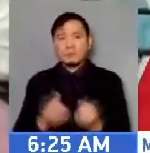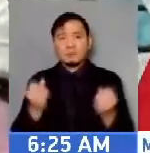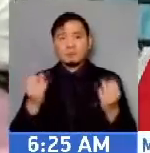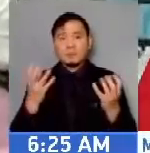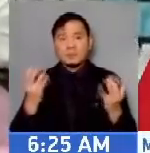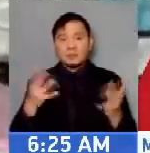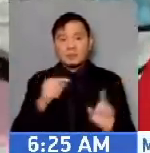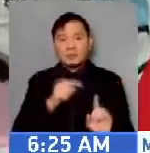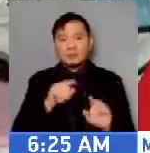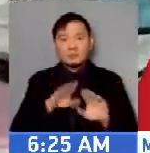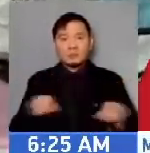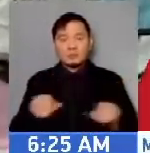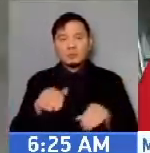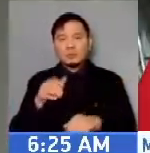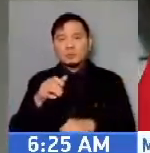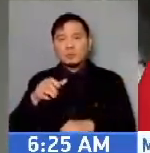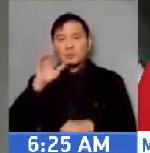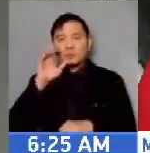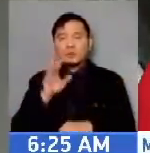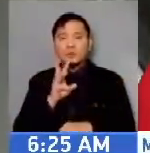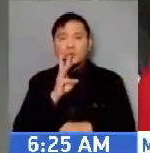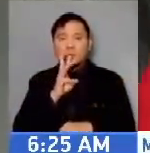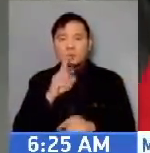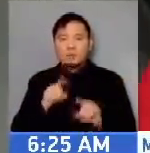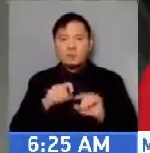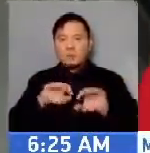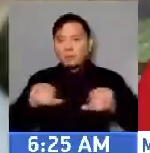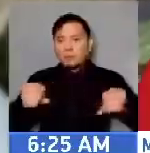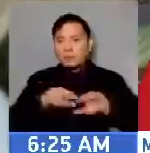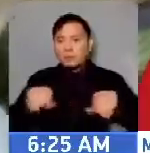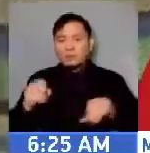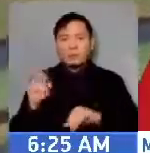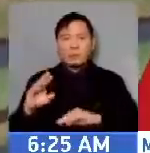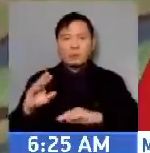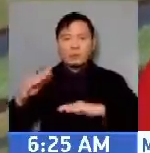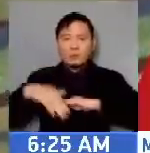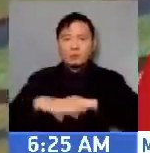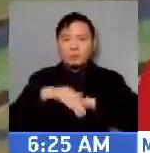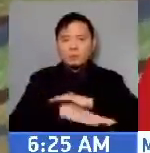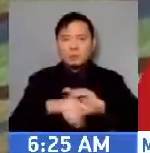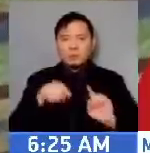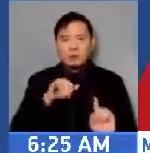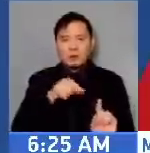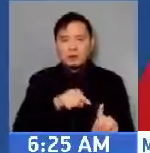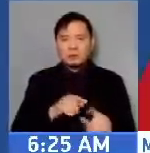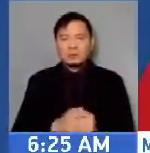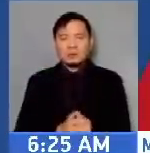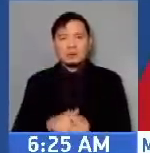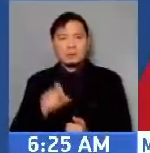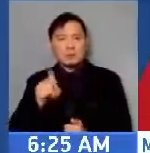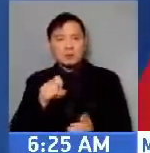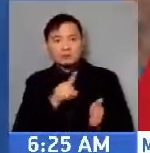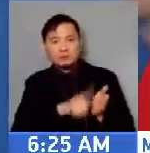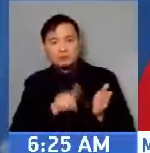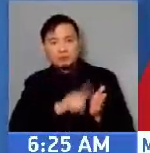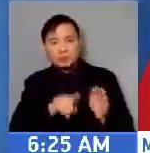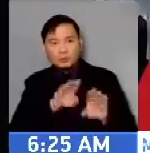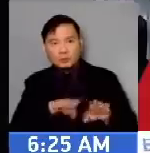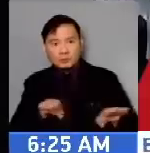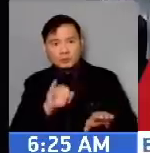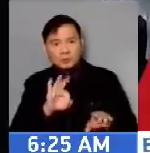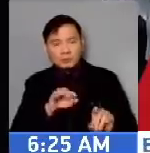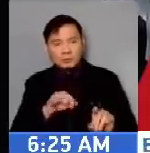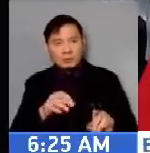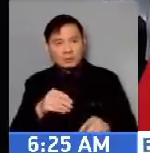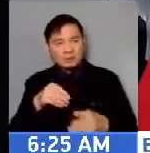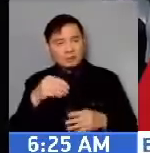sa swimming pool o dagat. Dapat daw ipa-check up agad ang mga bata para malaman kung viral o bacterial ang sanhi ng